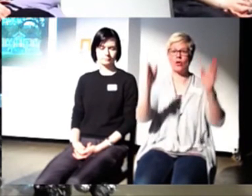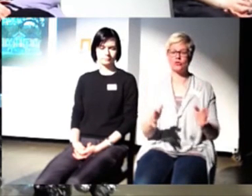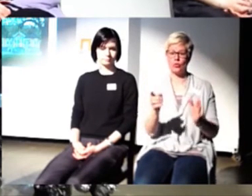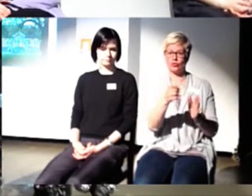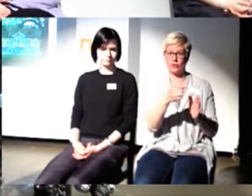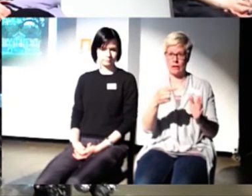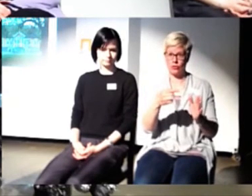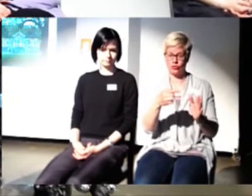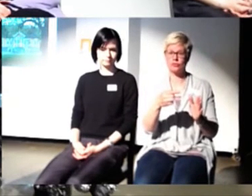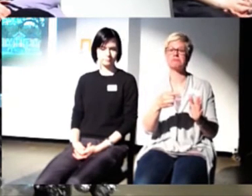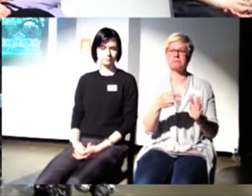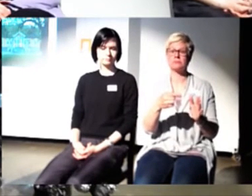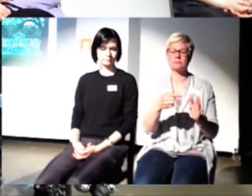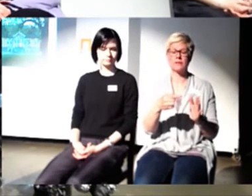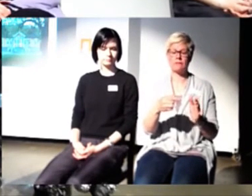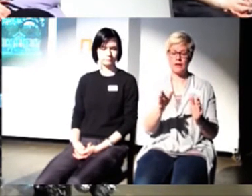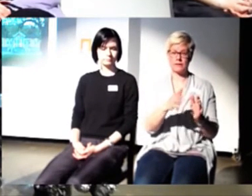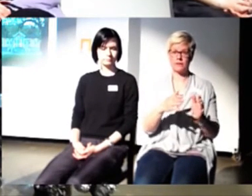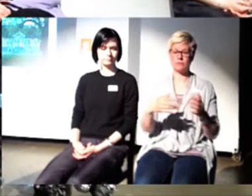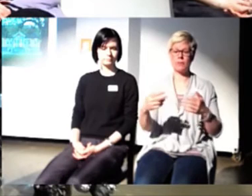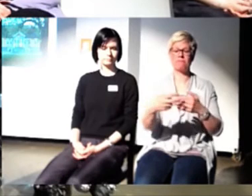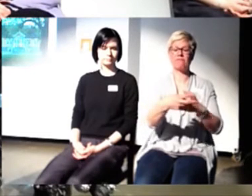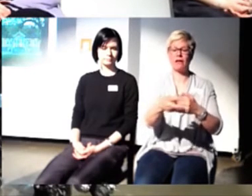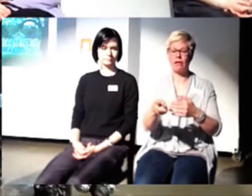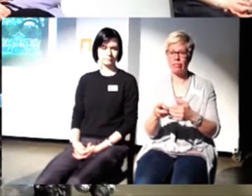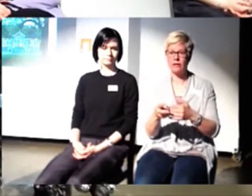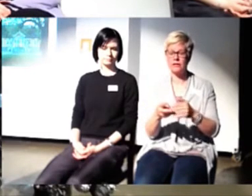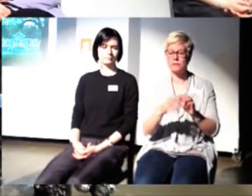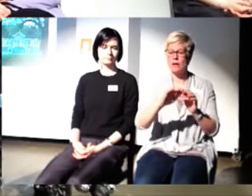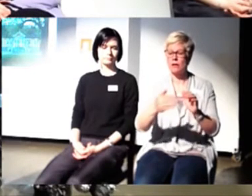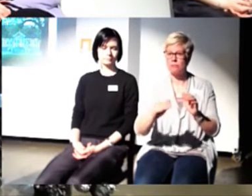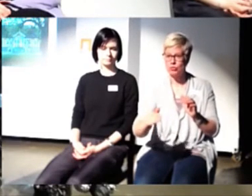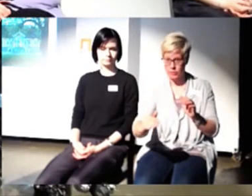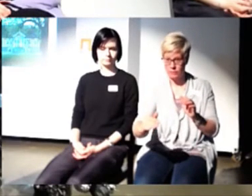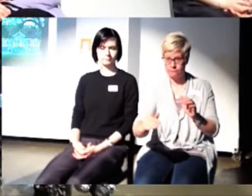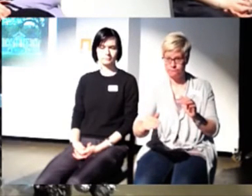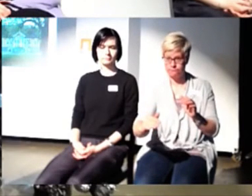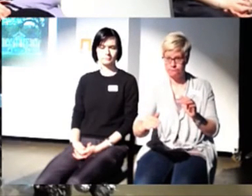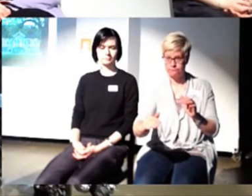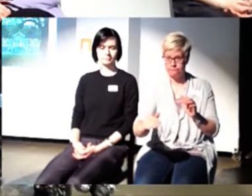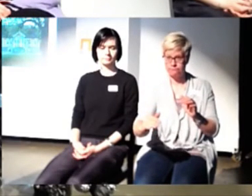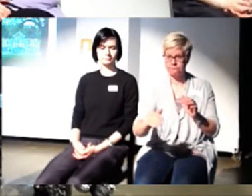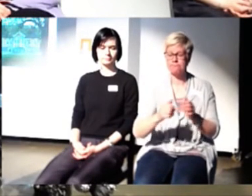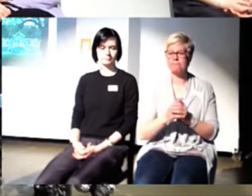Edessä on pieni veranda, mihin rapuset menevät rakennuksiin.